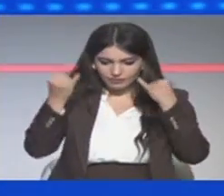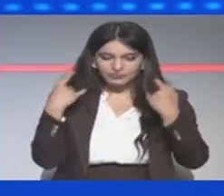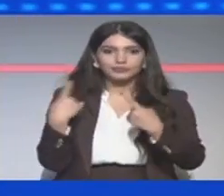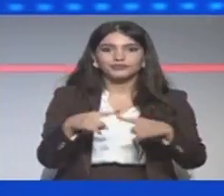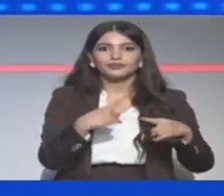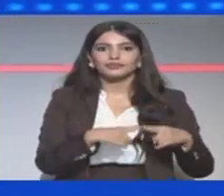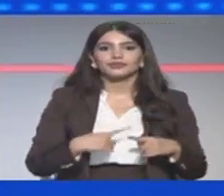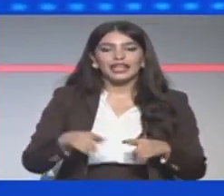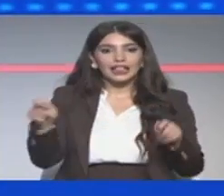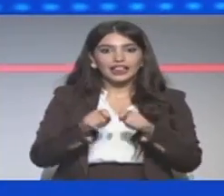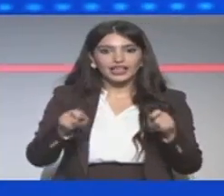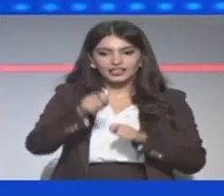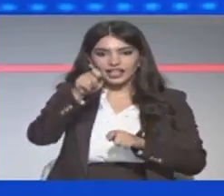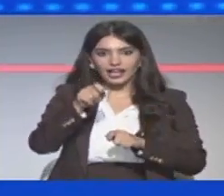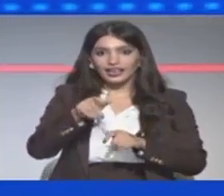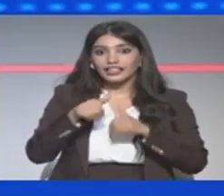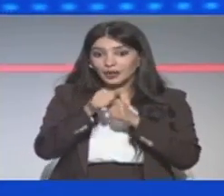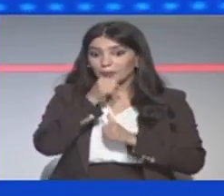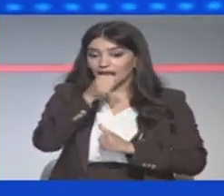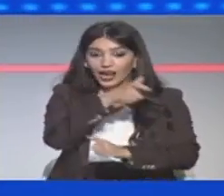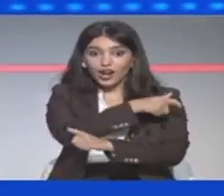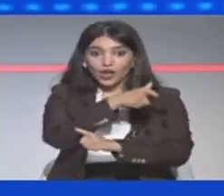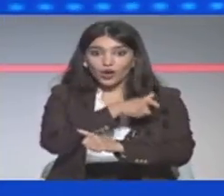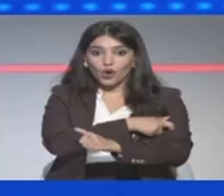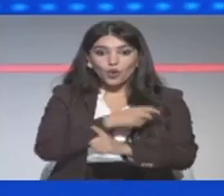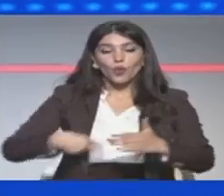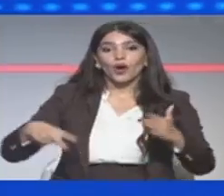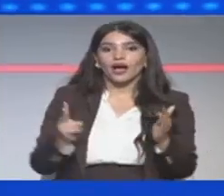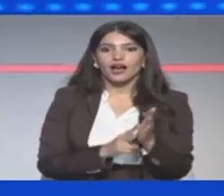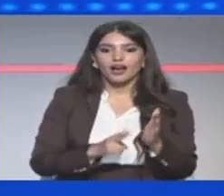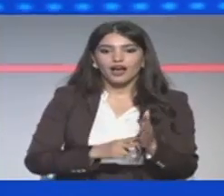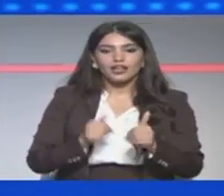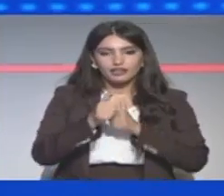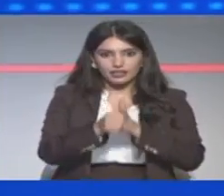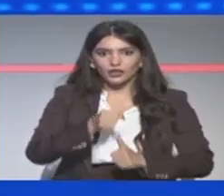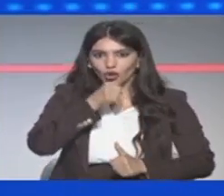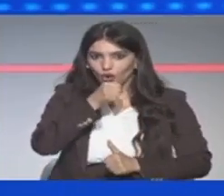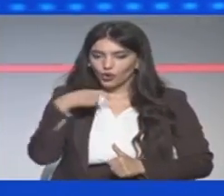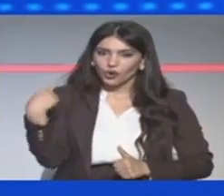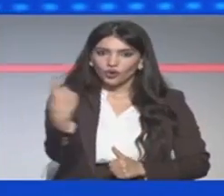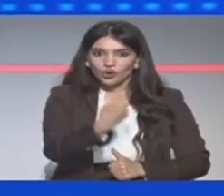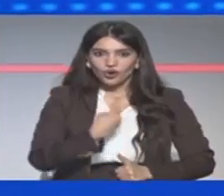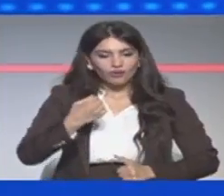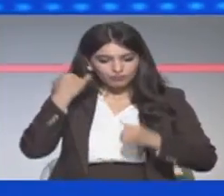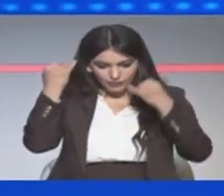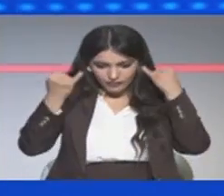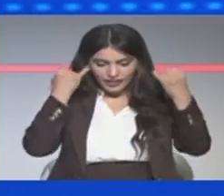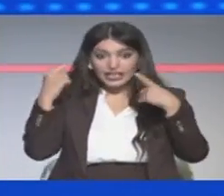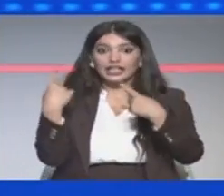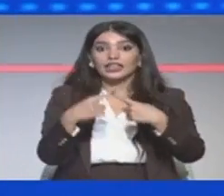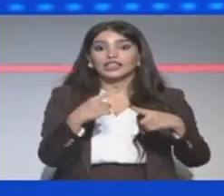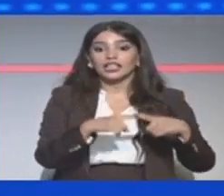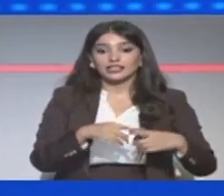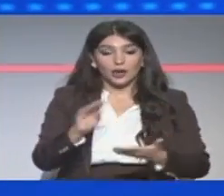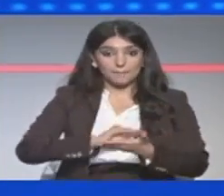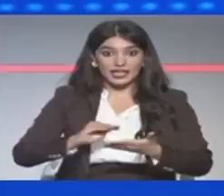تقييم أهل الاختصاص لأدائه النقابي وما حققه لفائدة القطاع، لتجمع مختلف هذه الآراء على أن المكتب